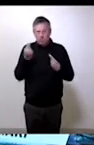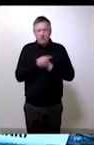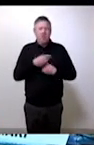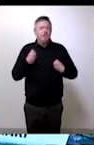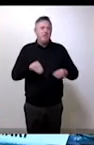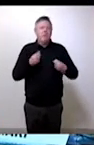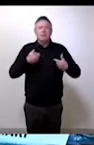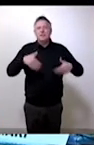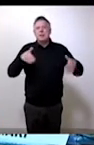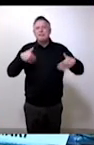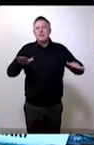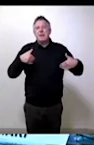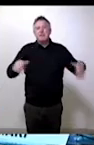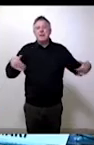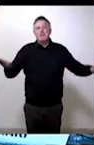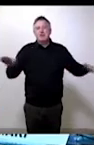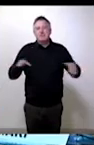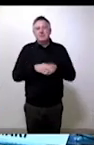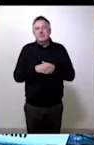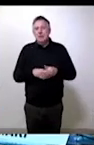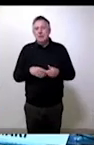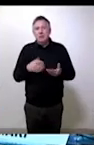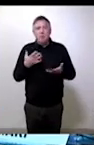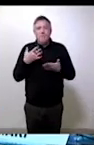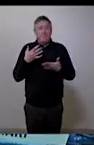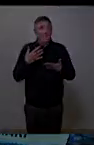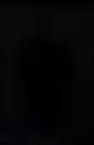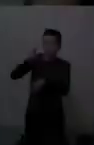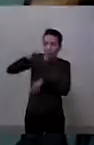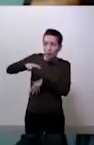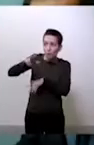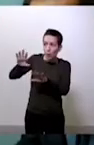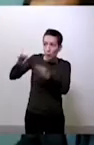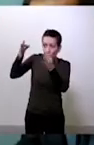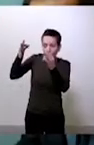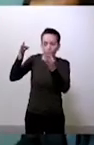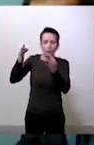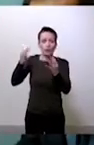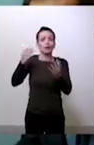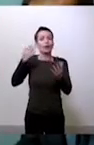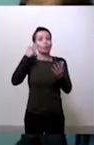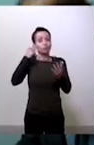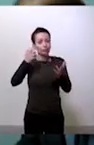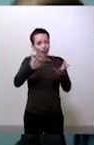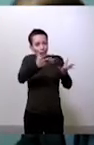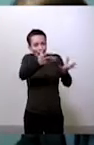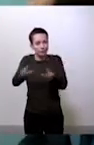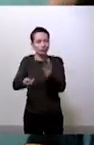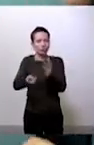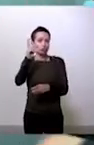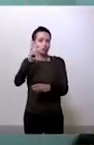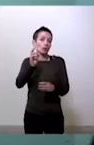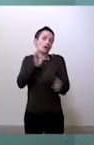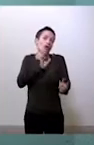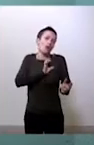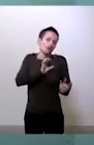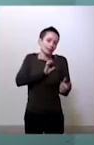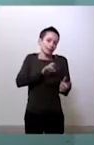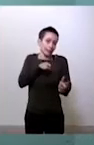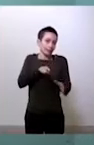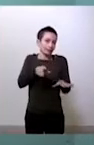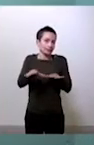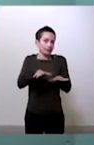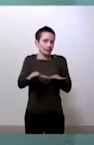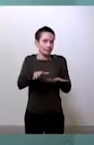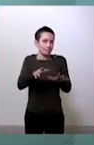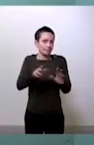dilapidé le bien foncier qui vraiment nous était offert. Nous allons essayer, en tout cas, de continuer cette